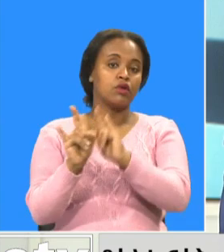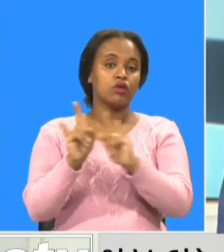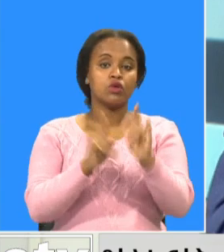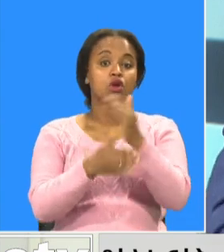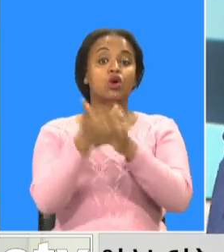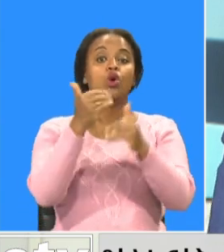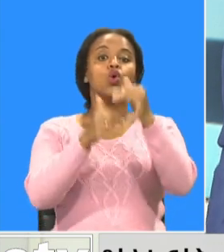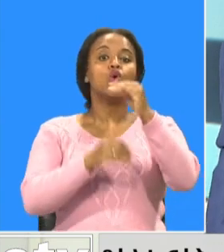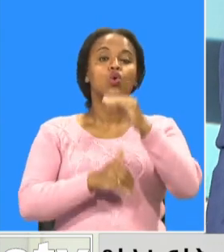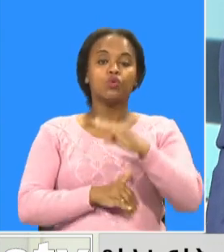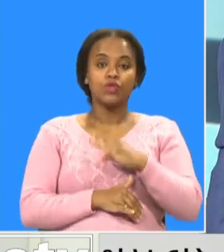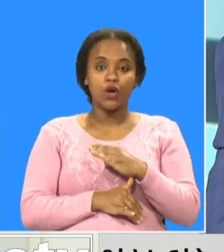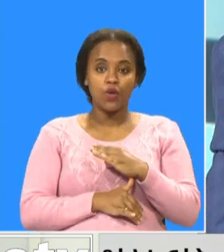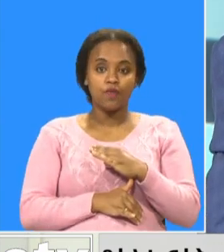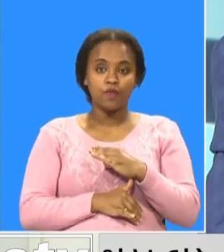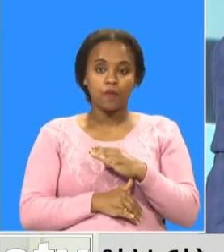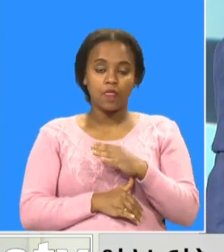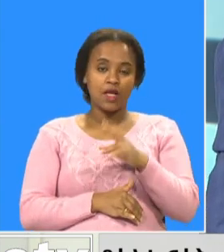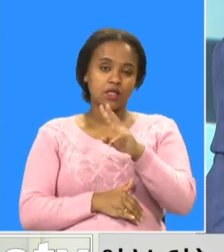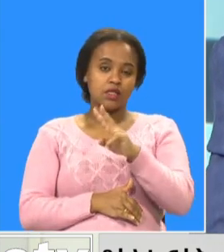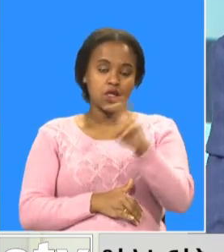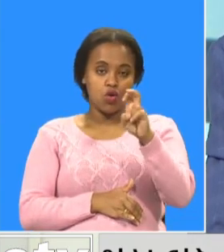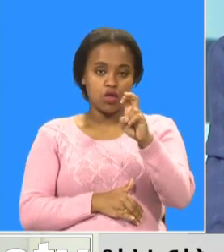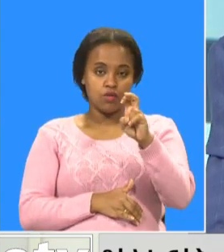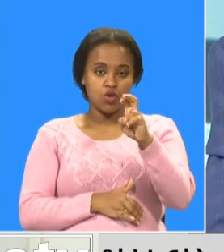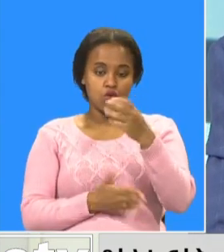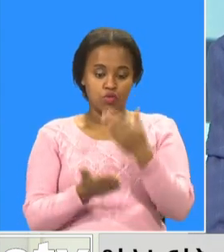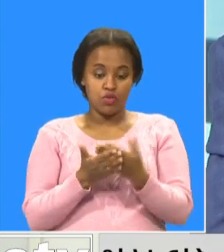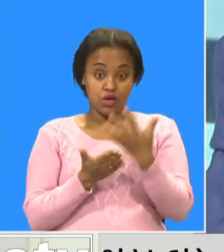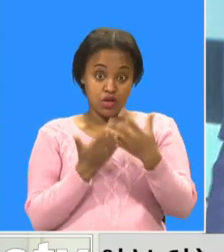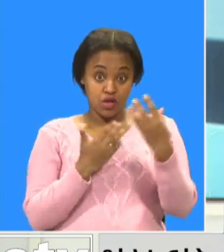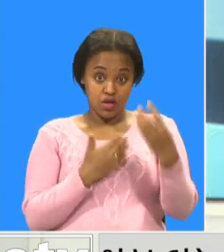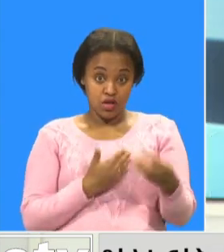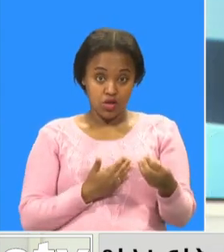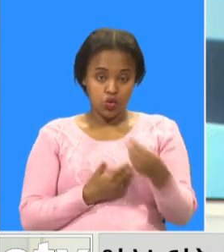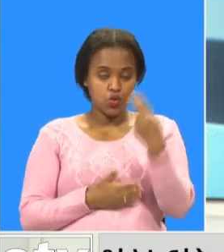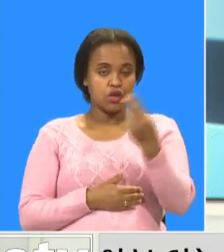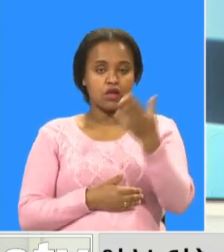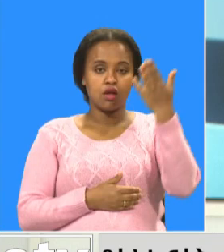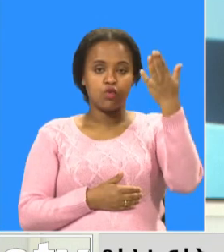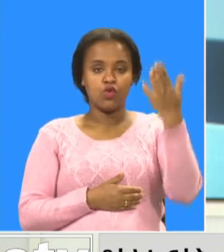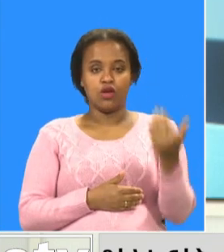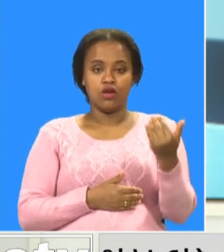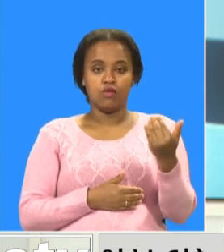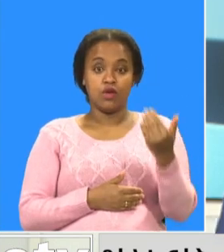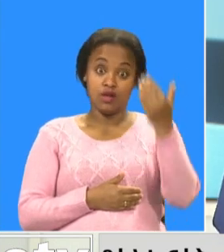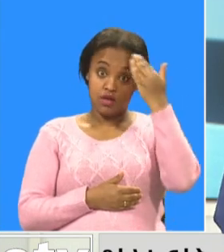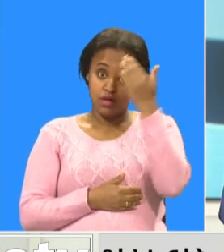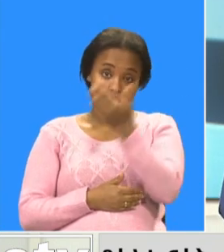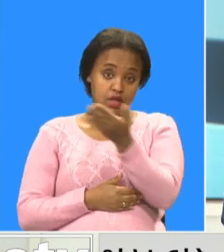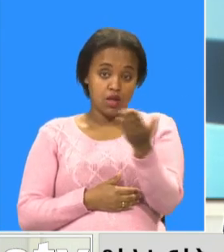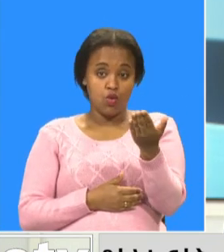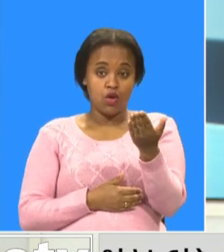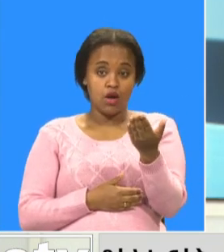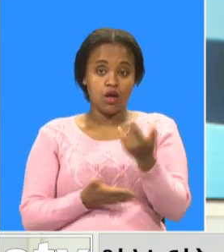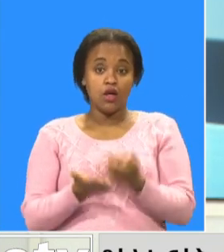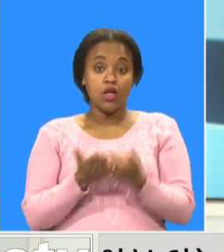ሁሉም ሰው እስከ 200 ብር እየገዙ ይጠቀሙ እንደነበረ ይታወቃል። እና እሱ በመሰረቱ